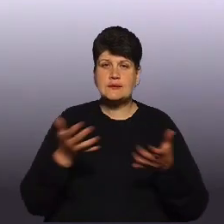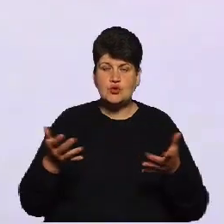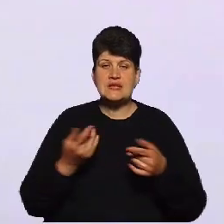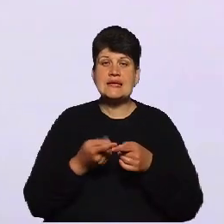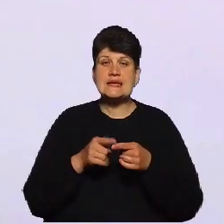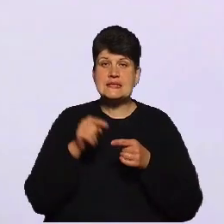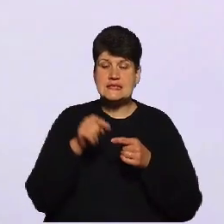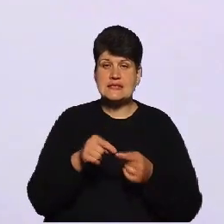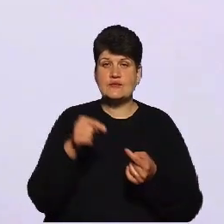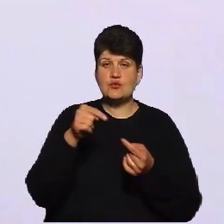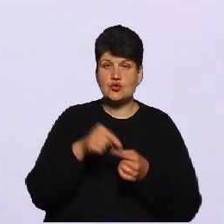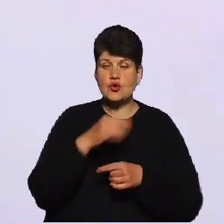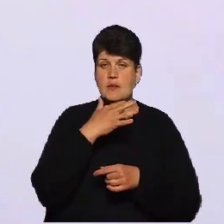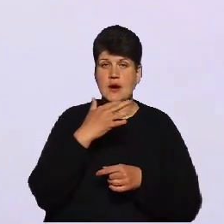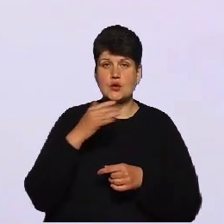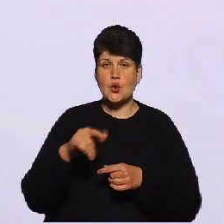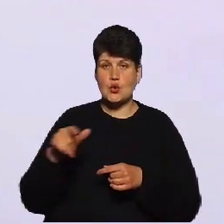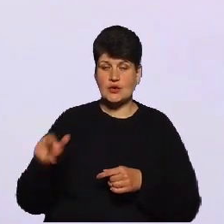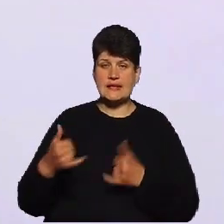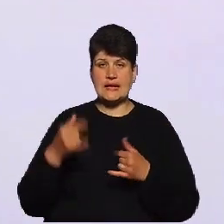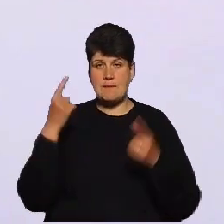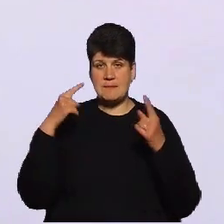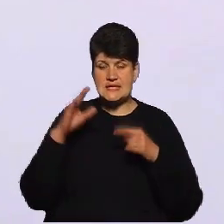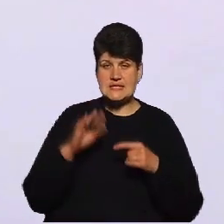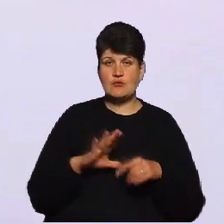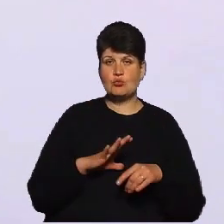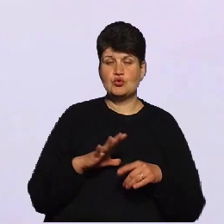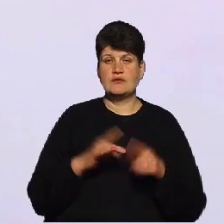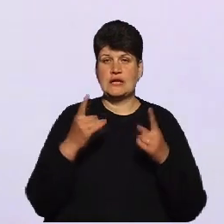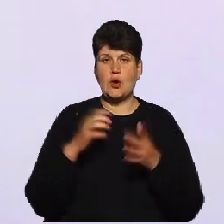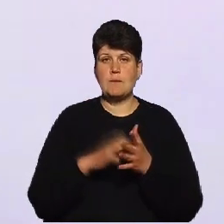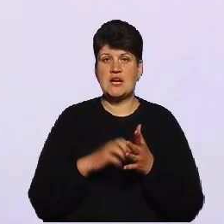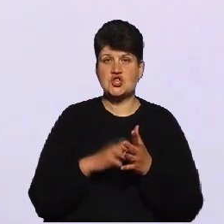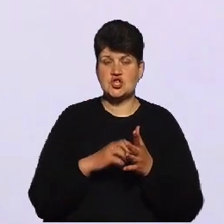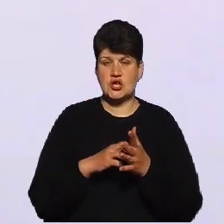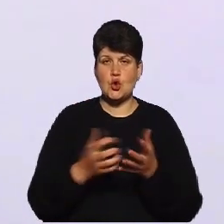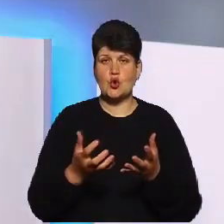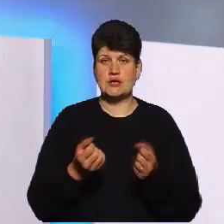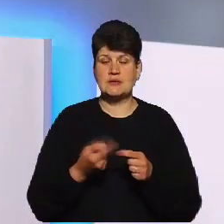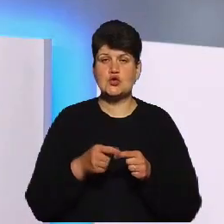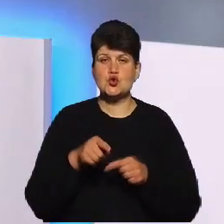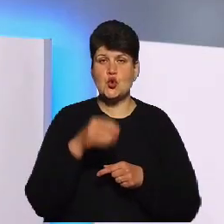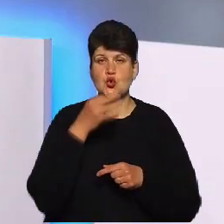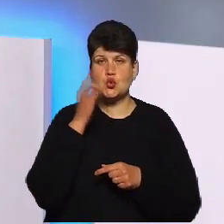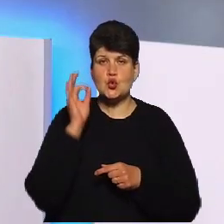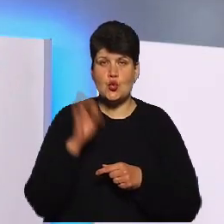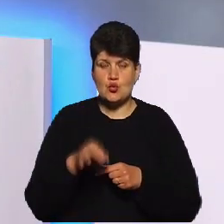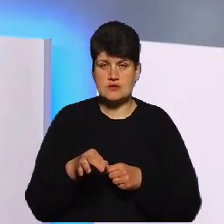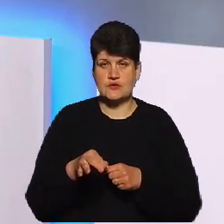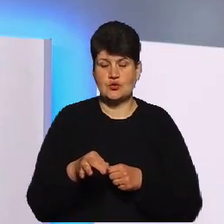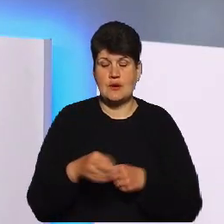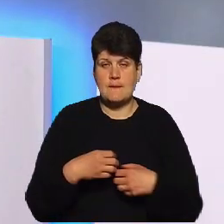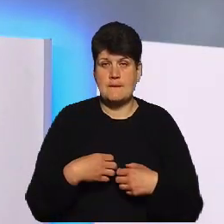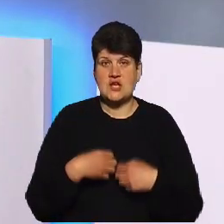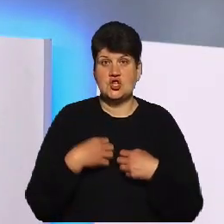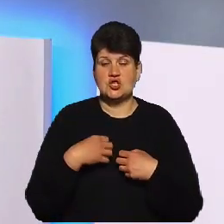людей, особливо для митців, це стало великою такою причиною отримування цього досвіду таких так званих панічних атак. Тобто це те,